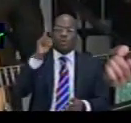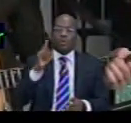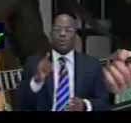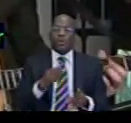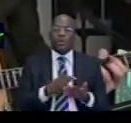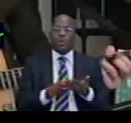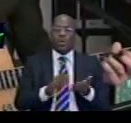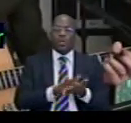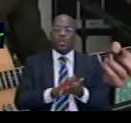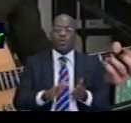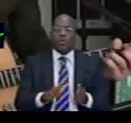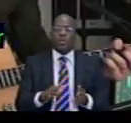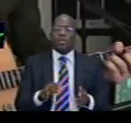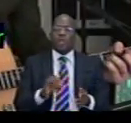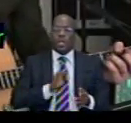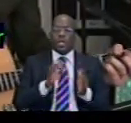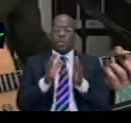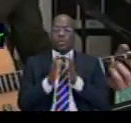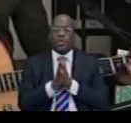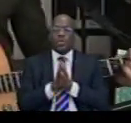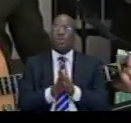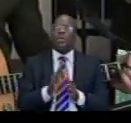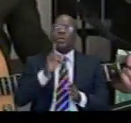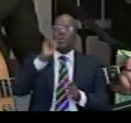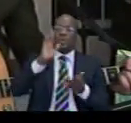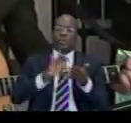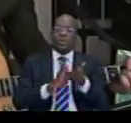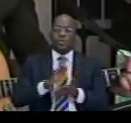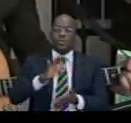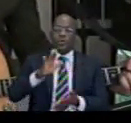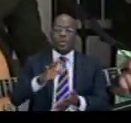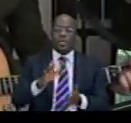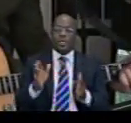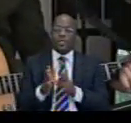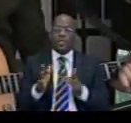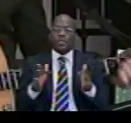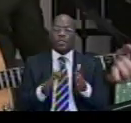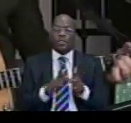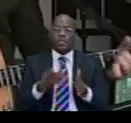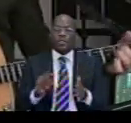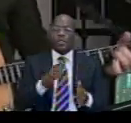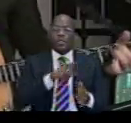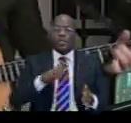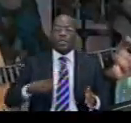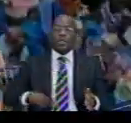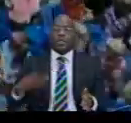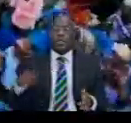Saint-Esprit, je te prie de glorifier Jésus, le roi des rois.